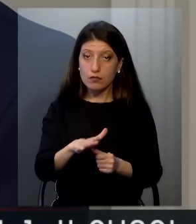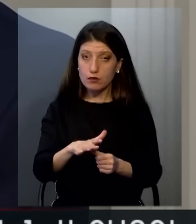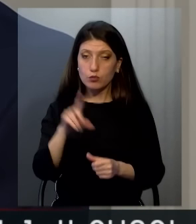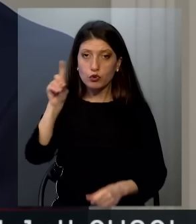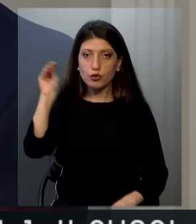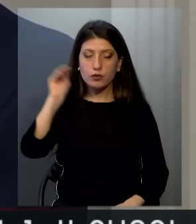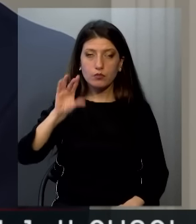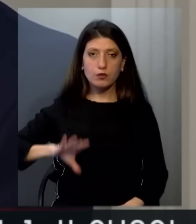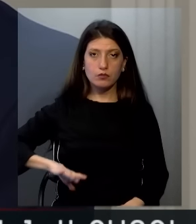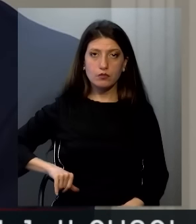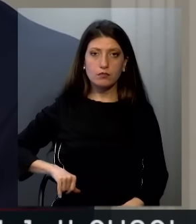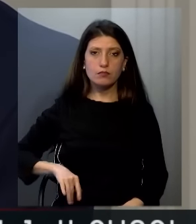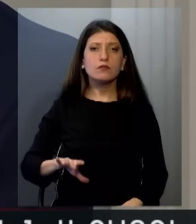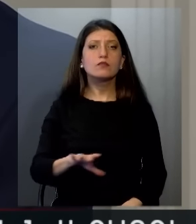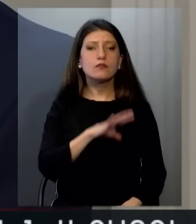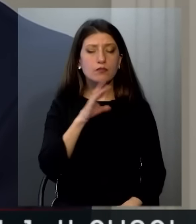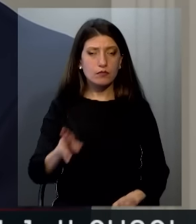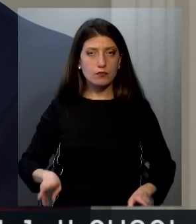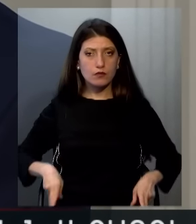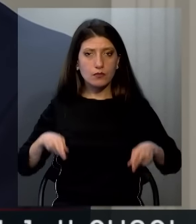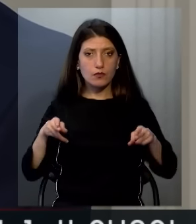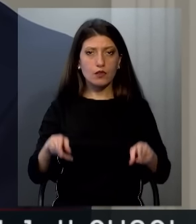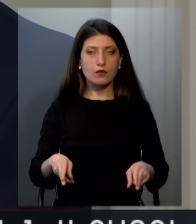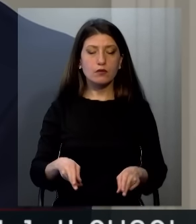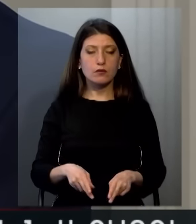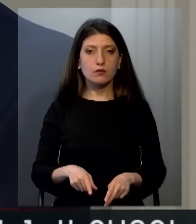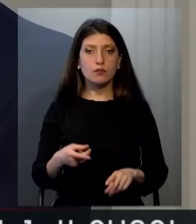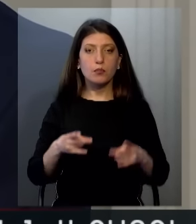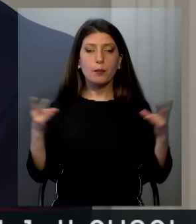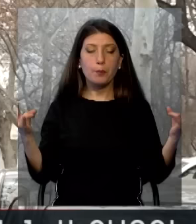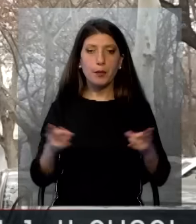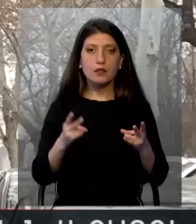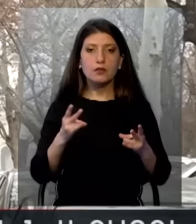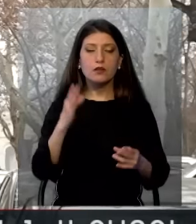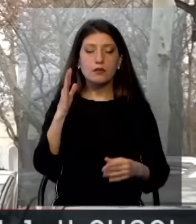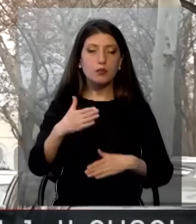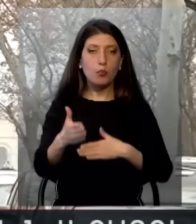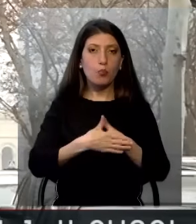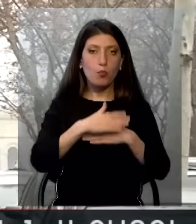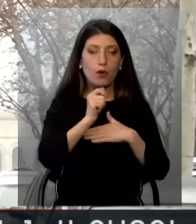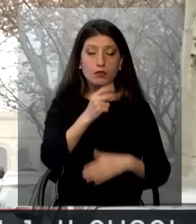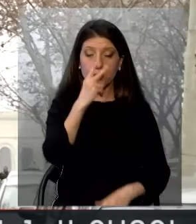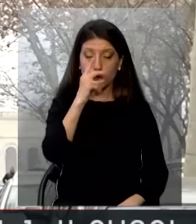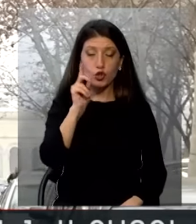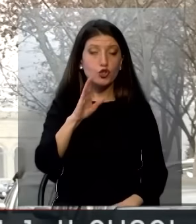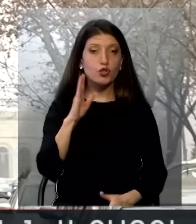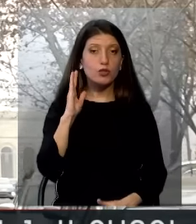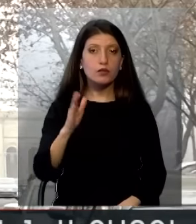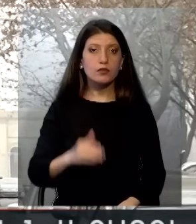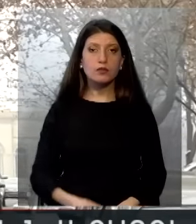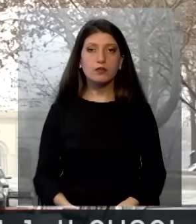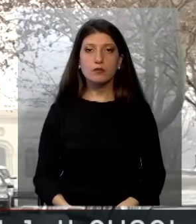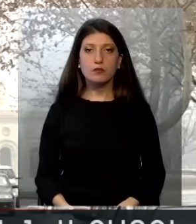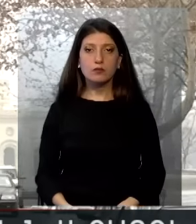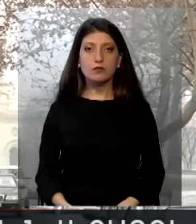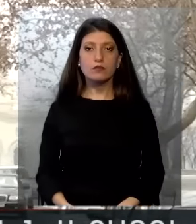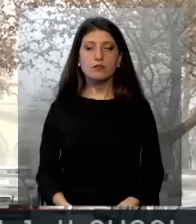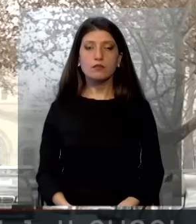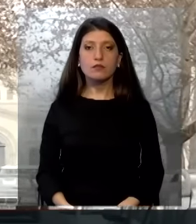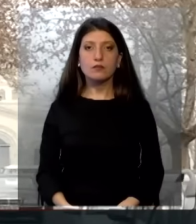մեկ շաբաթ հետո։ Եղել է հանցագործություն, պետք է լինի պատիժ։ Տեսնենք ինչ կլինի։ Թերեզա Կադայևչյան,